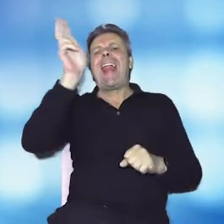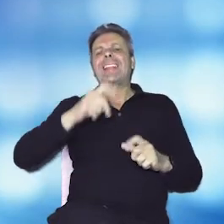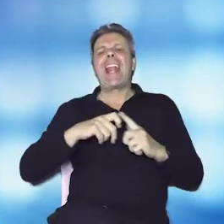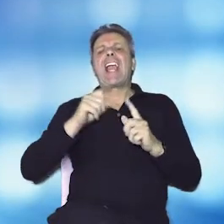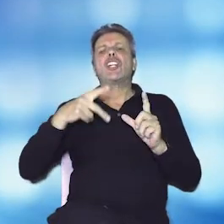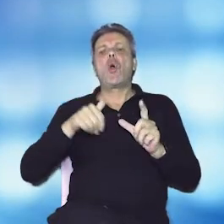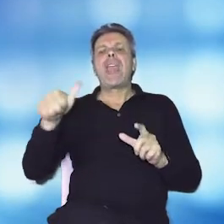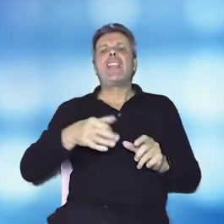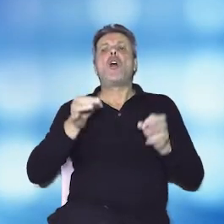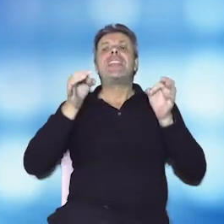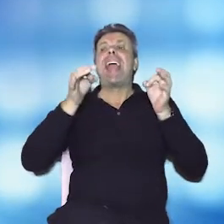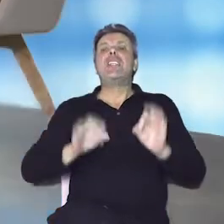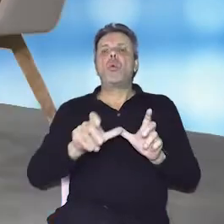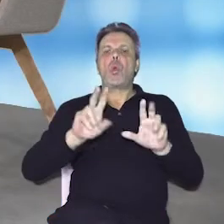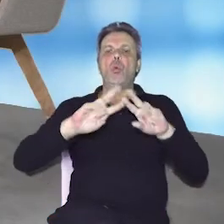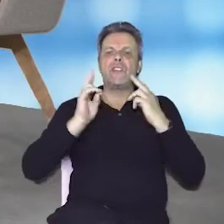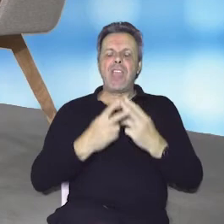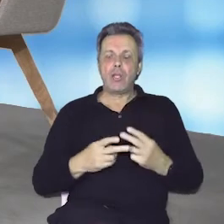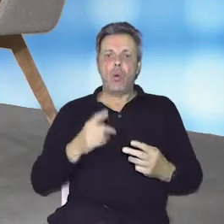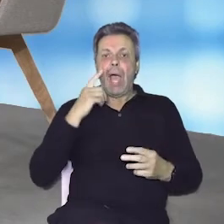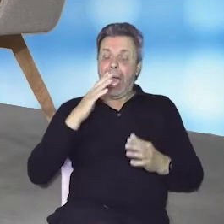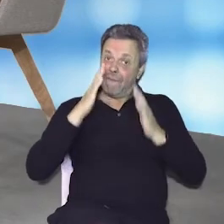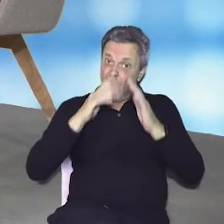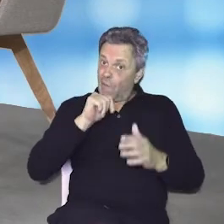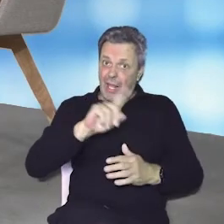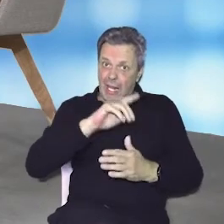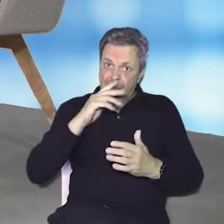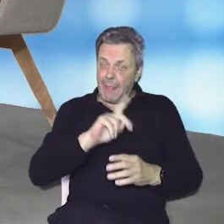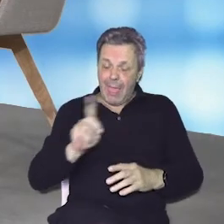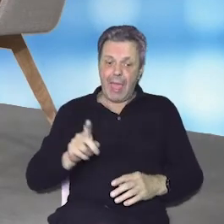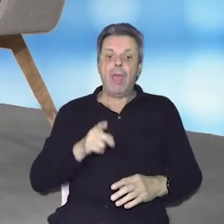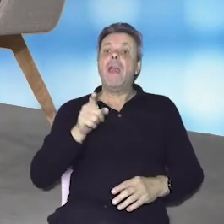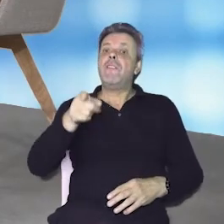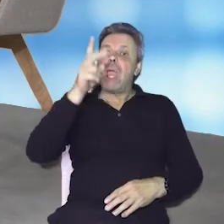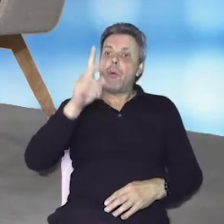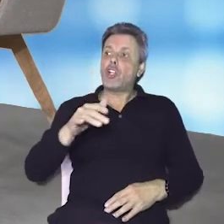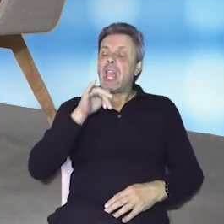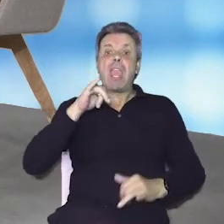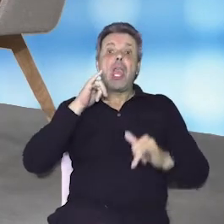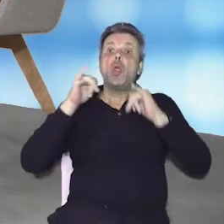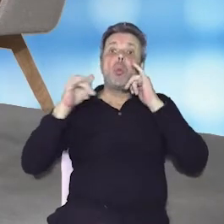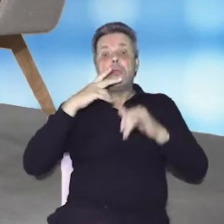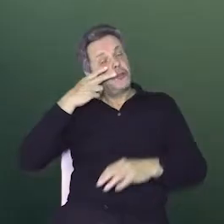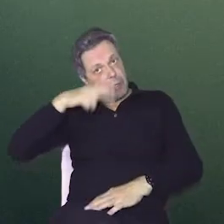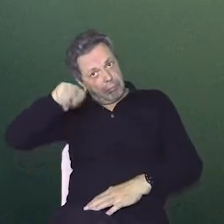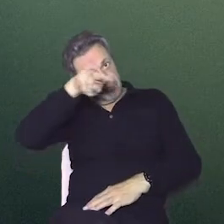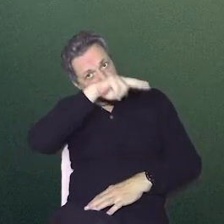od najsigurnijih u svijetu, a vjerovali ili ne, možete je i turistički posjetiti.